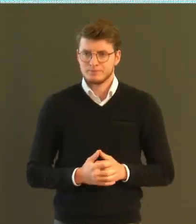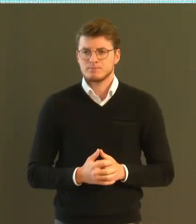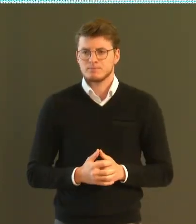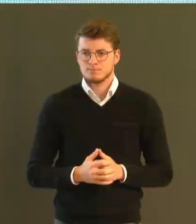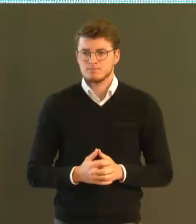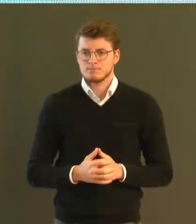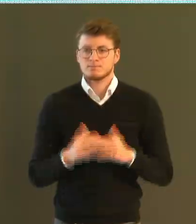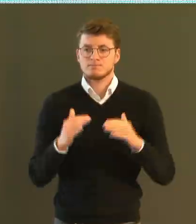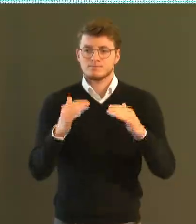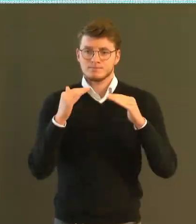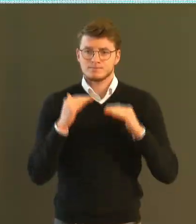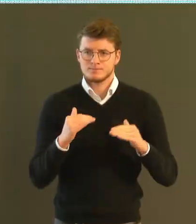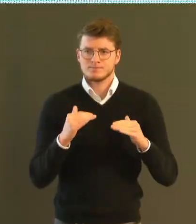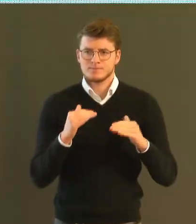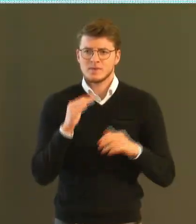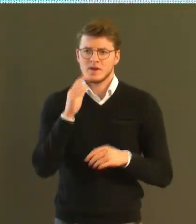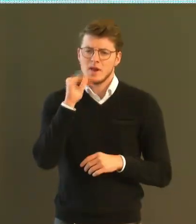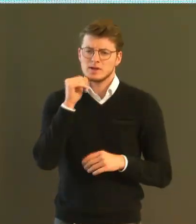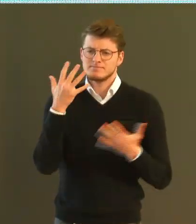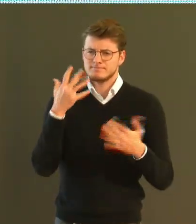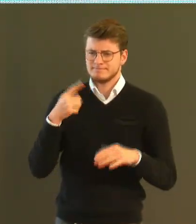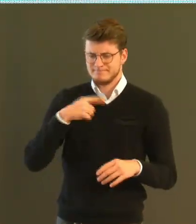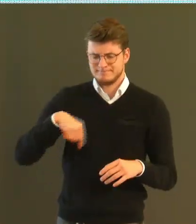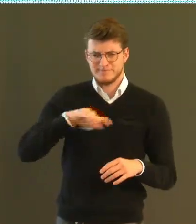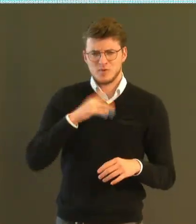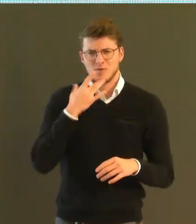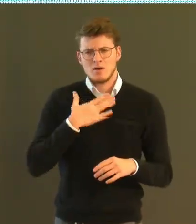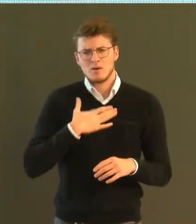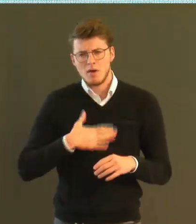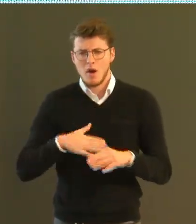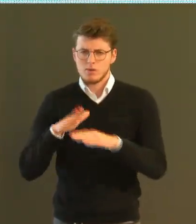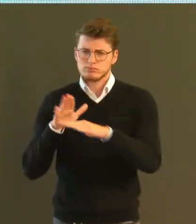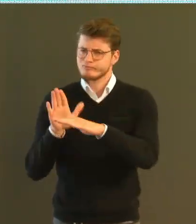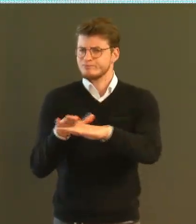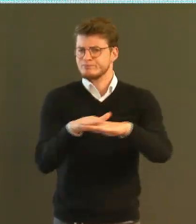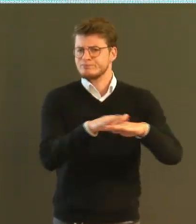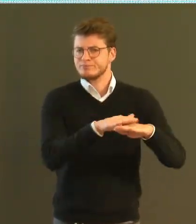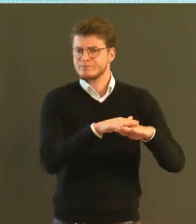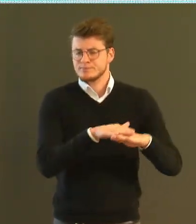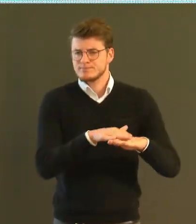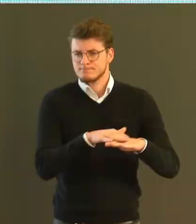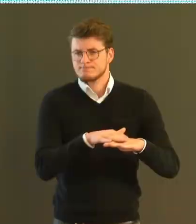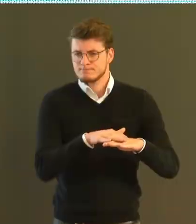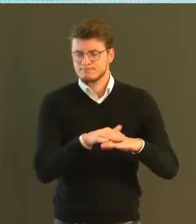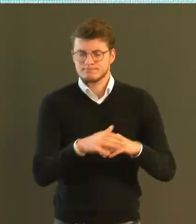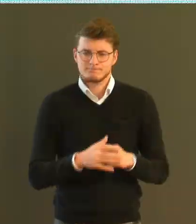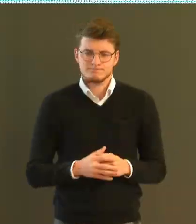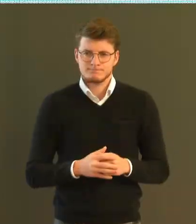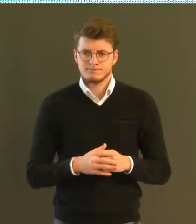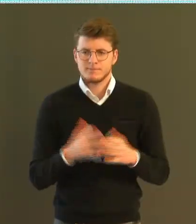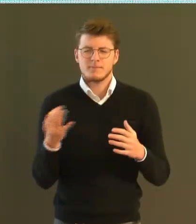ordre mauvaise forme de